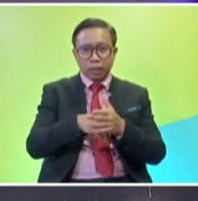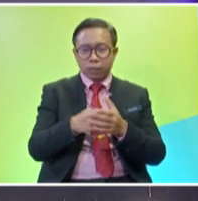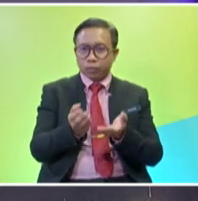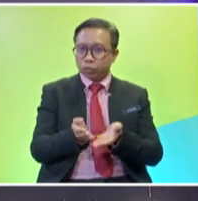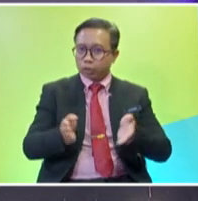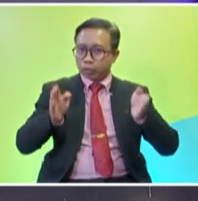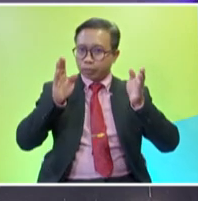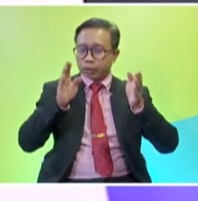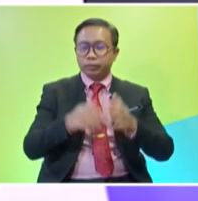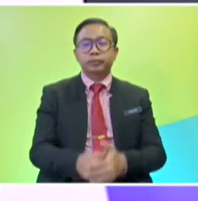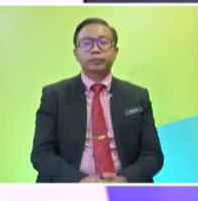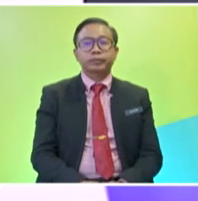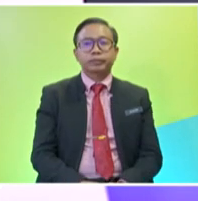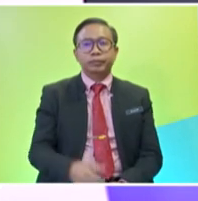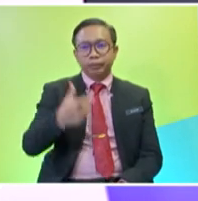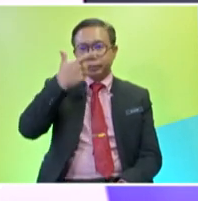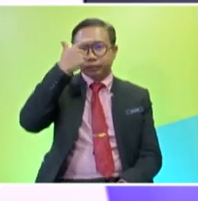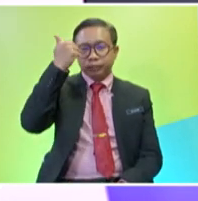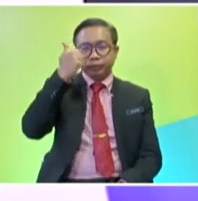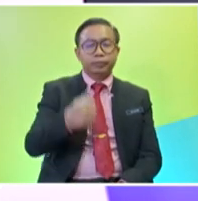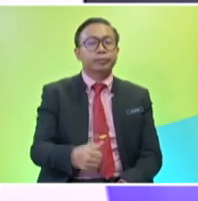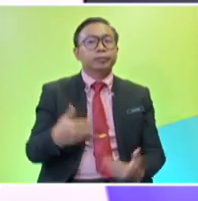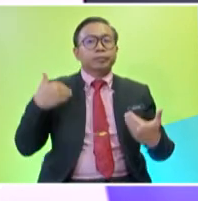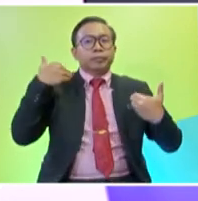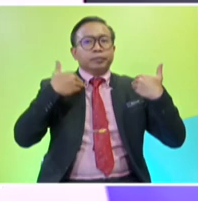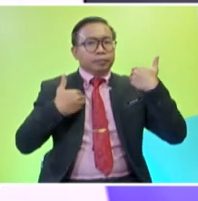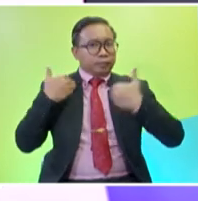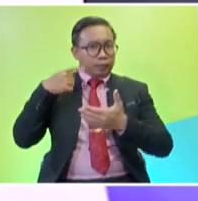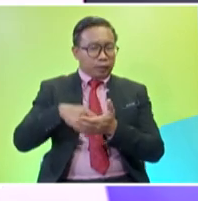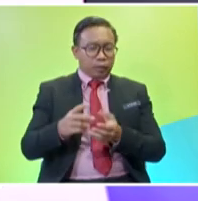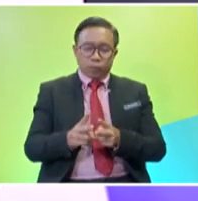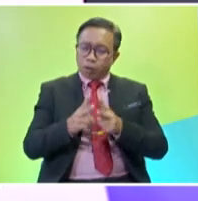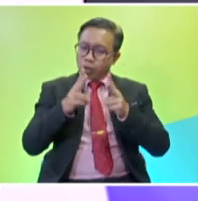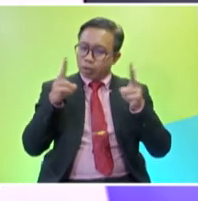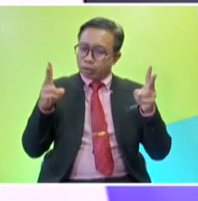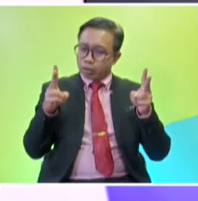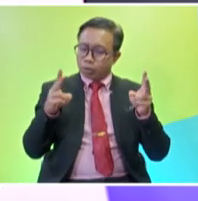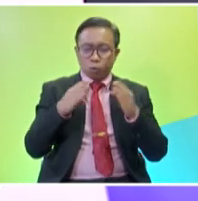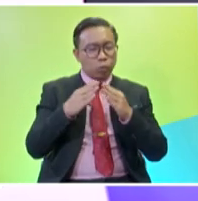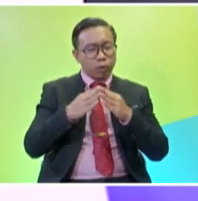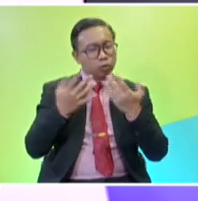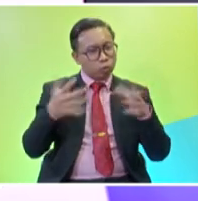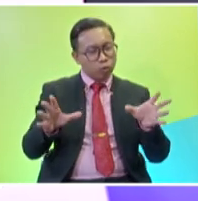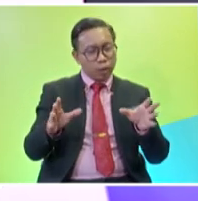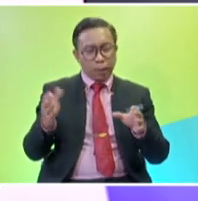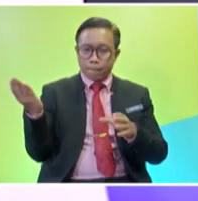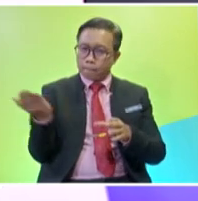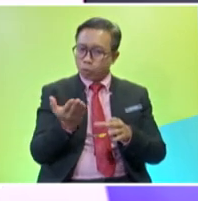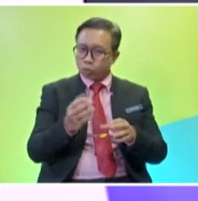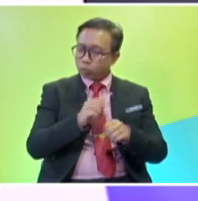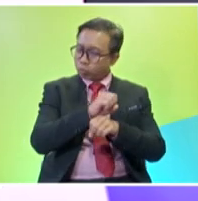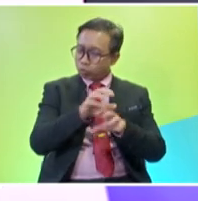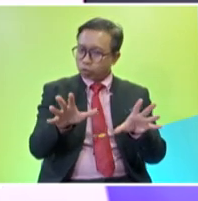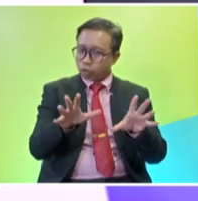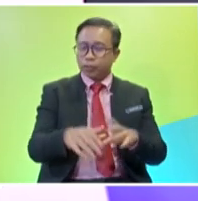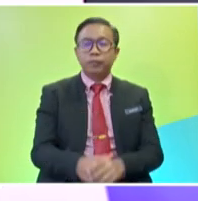sampah dan sebagainya sebab faktorkan hewan sekarang sudah ada memakai lama kawasan habitatnya telah terjajah jadi tidak masuk ke dalam